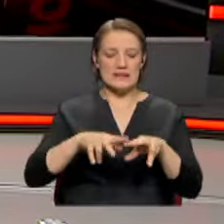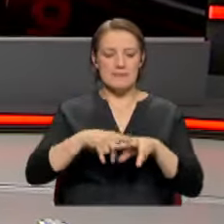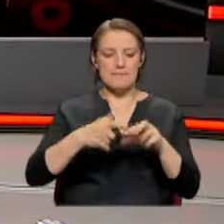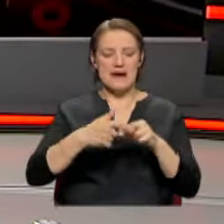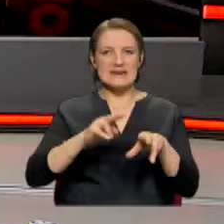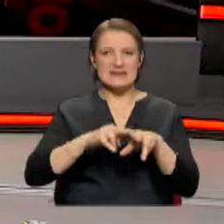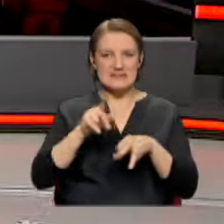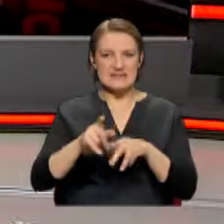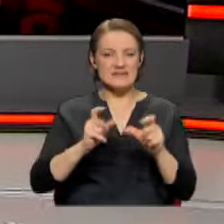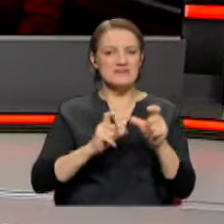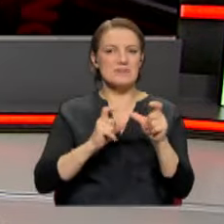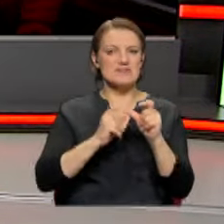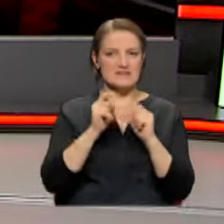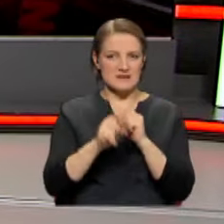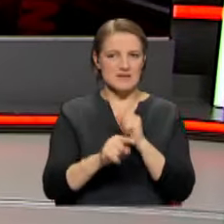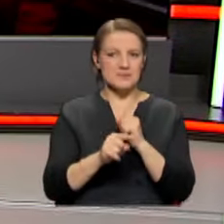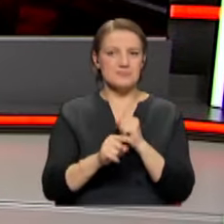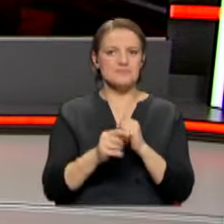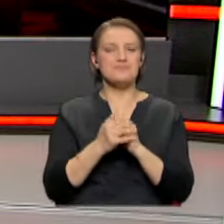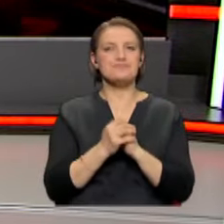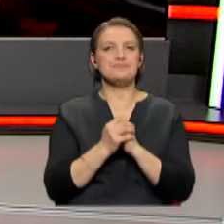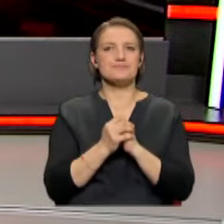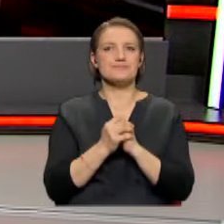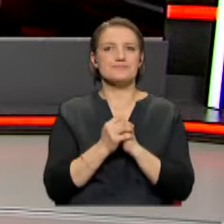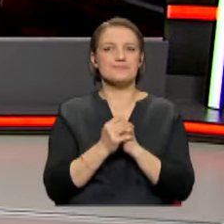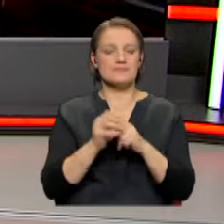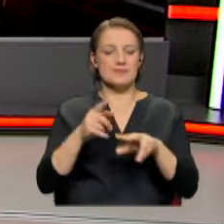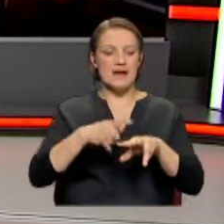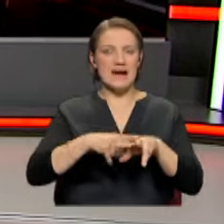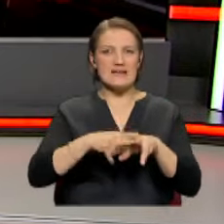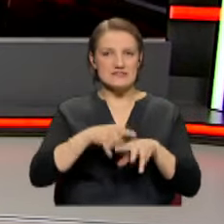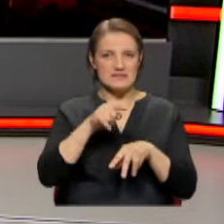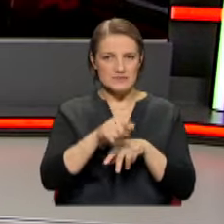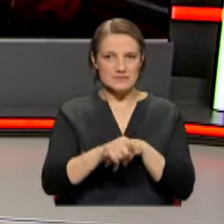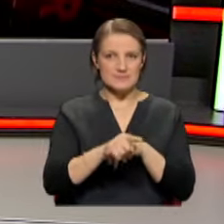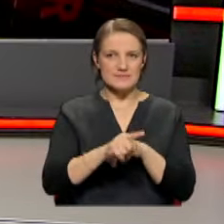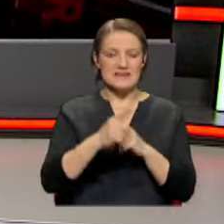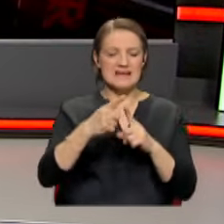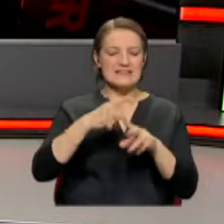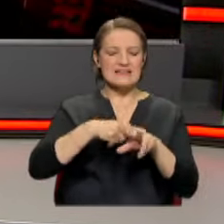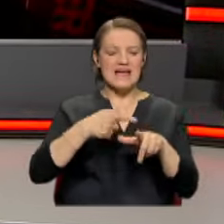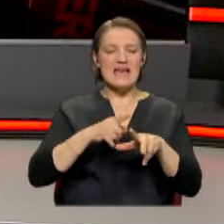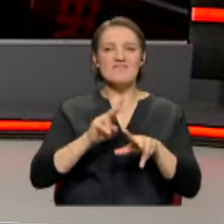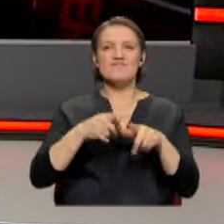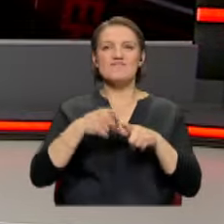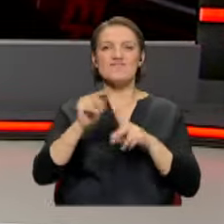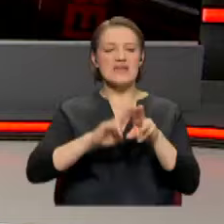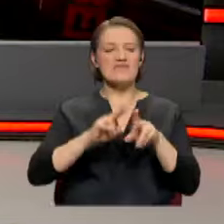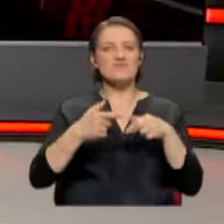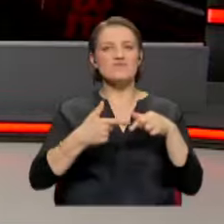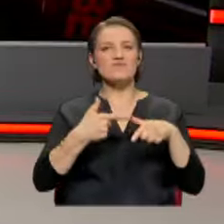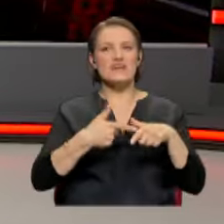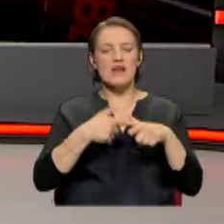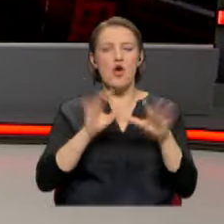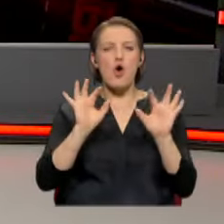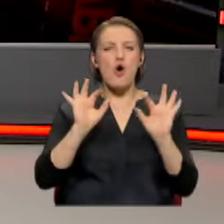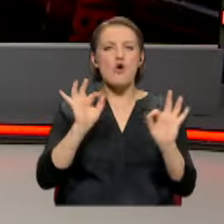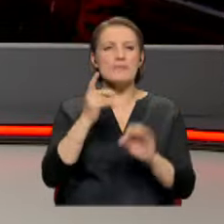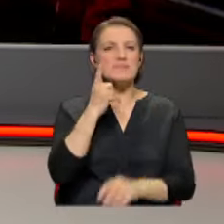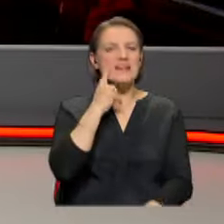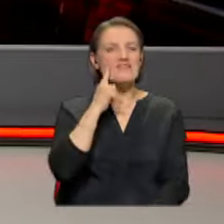Spencer dur kimden Alex tokvil Tevfik Fikret'e 19 yüzyılda önemli